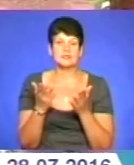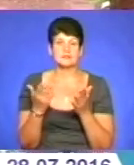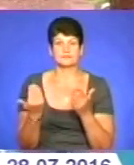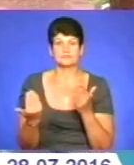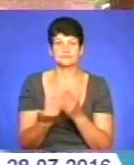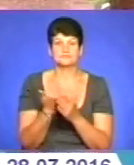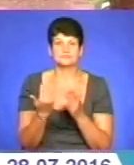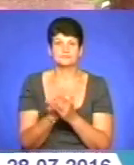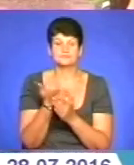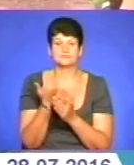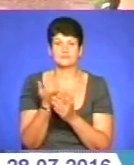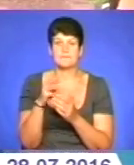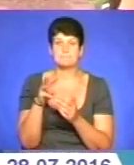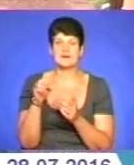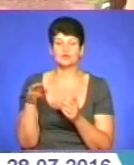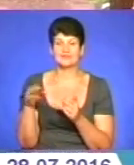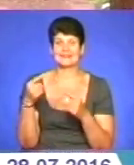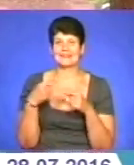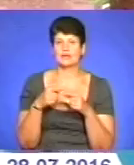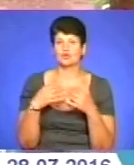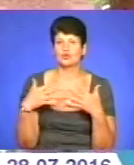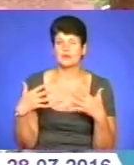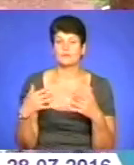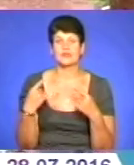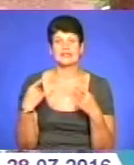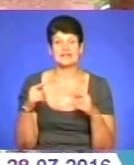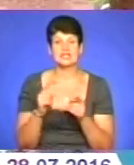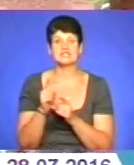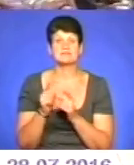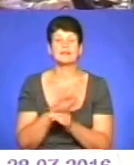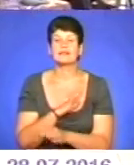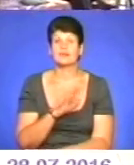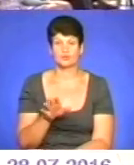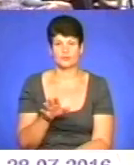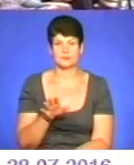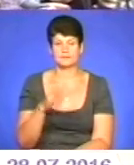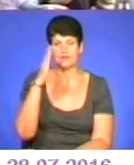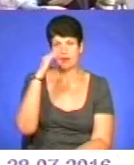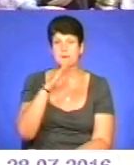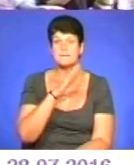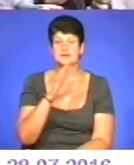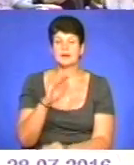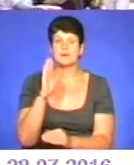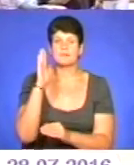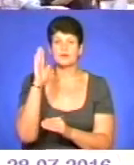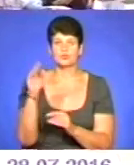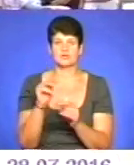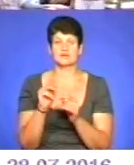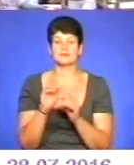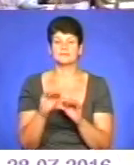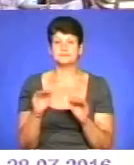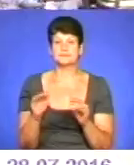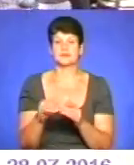новітні, інноваційні методики, технології, тому що інакше змін не буде. Батьки майбутніх школяриків сподіваються,